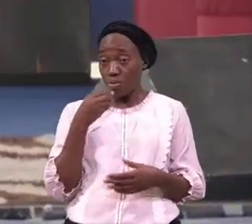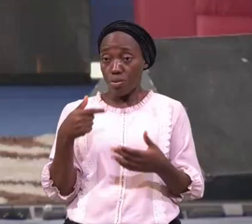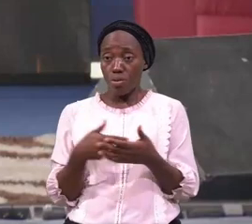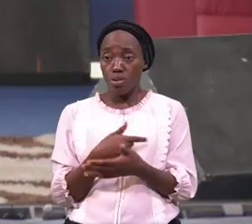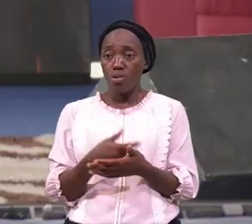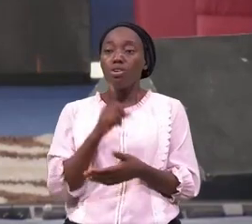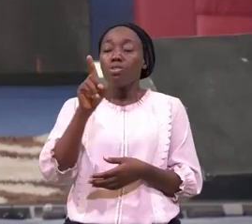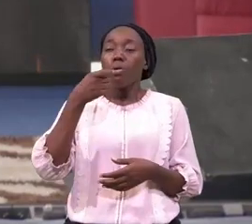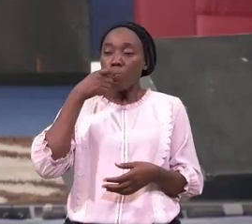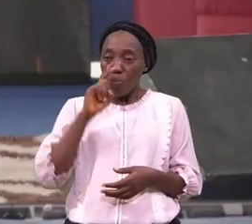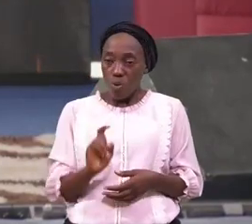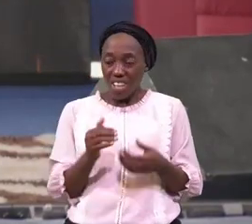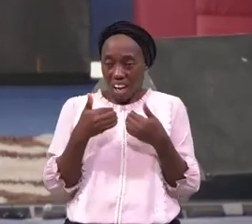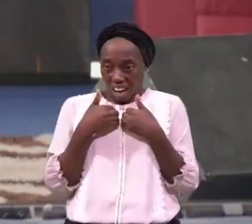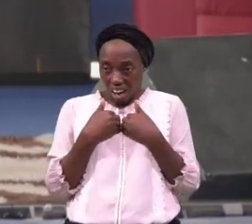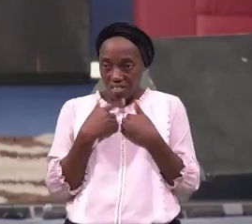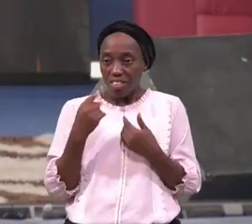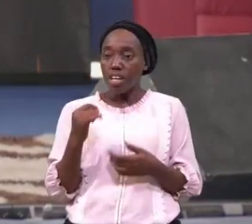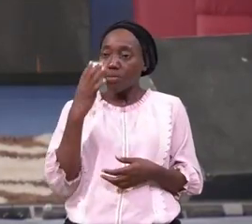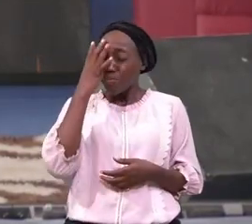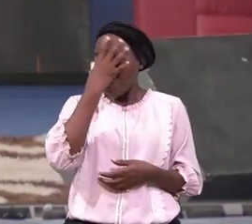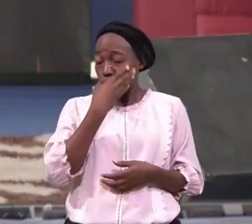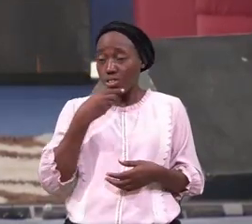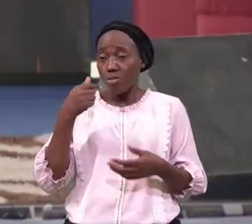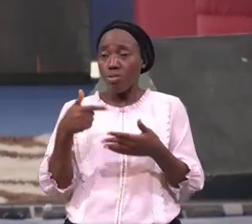tu dois posséder l'évangile glorieux.